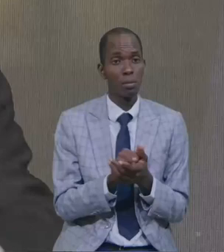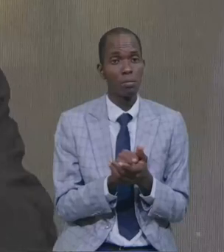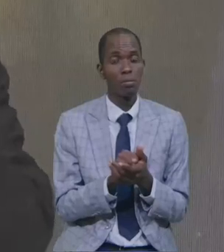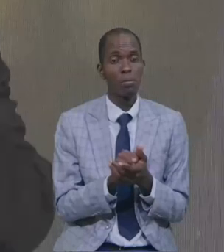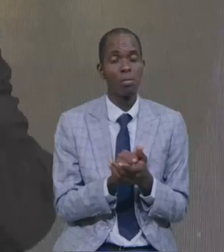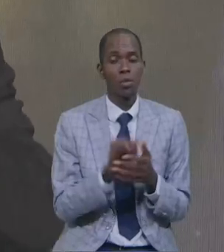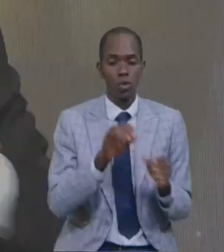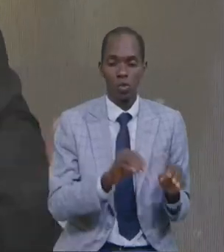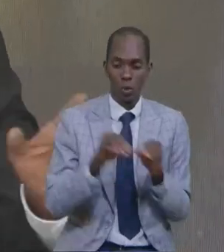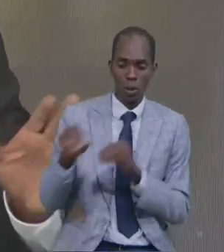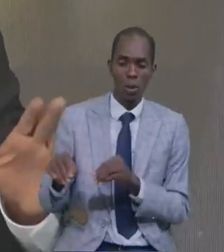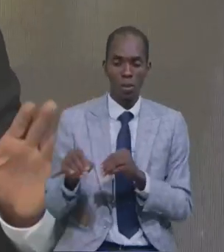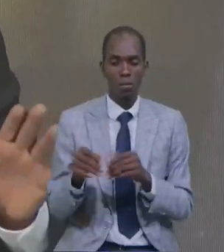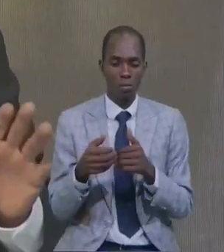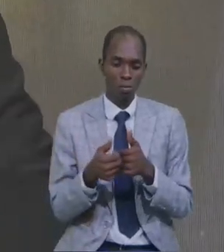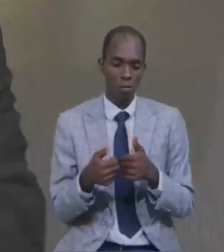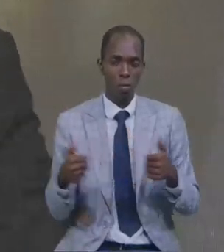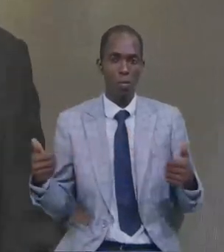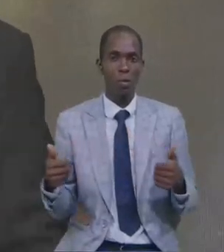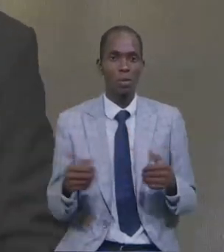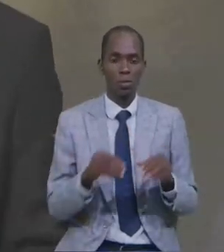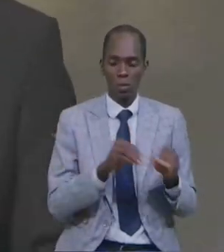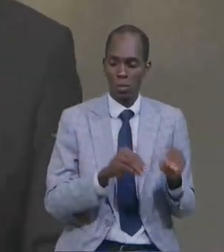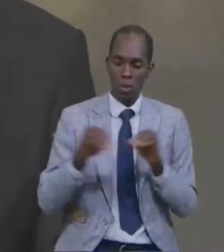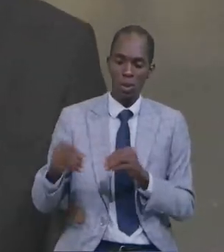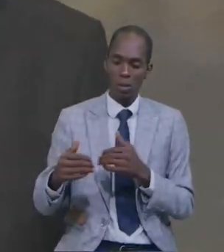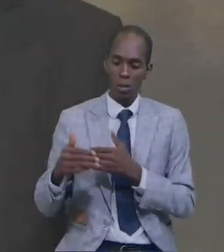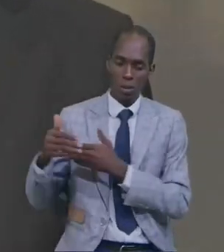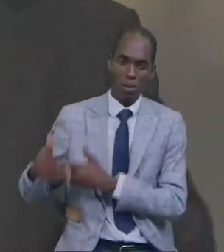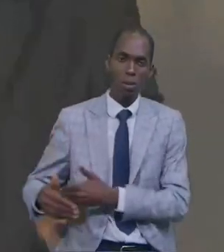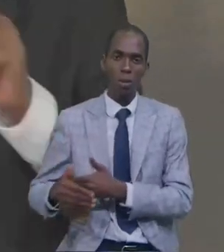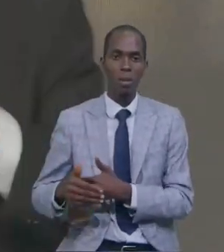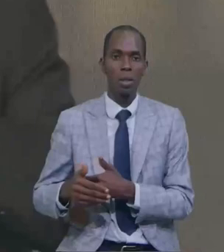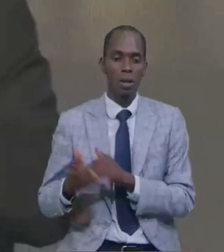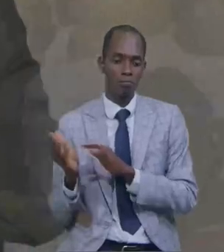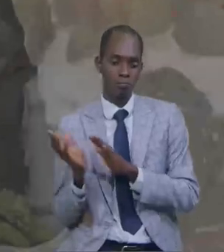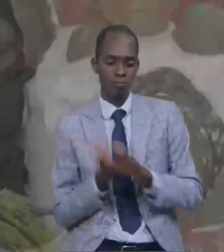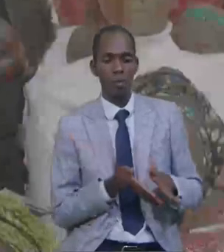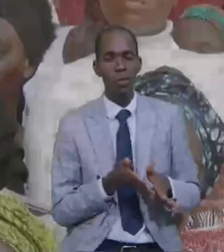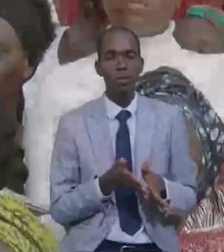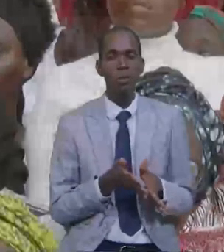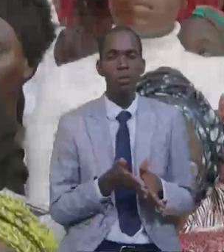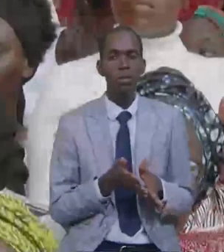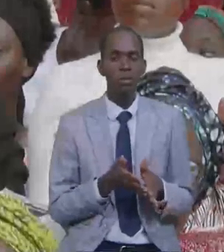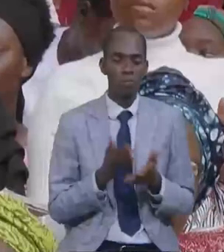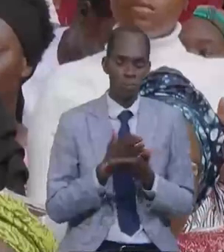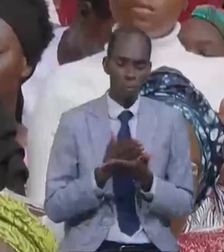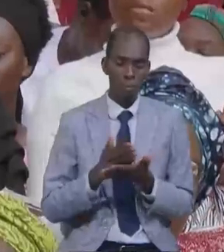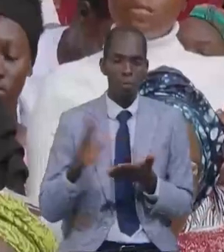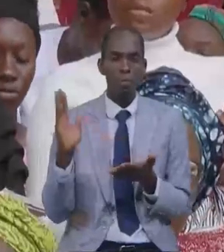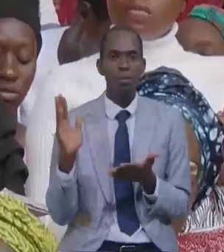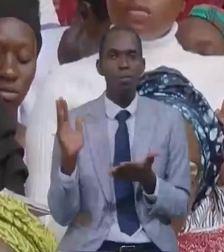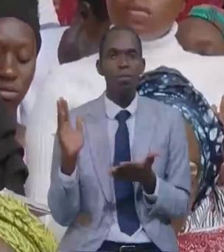abandonnez, rejetez. Qui est donc une séparation entre vous et la